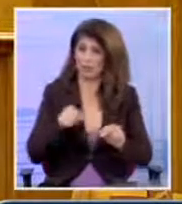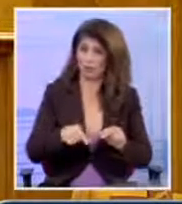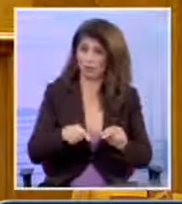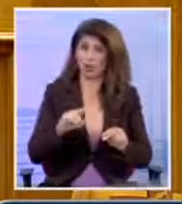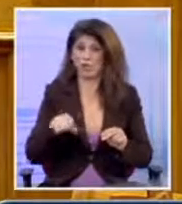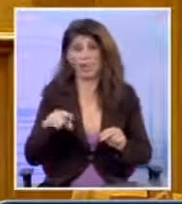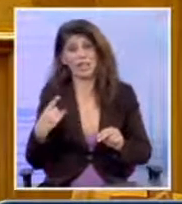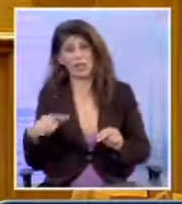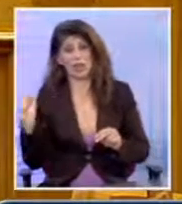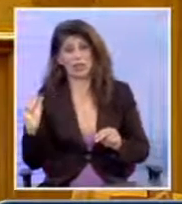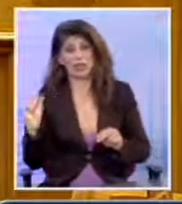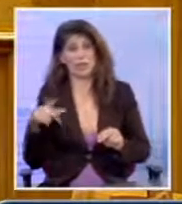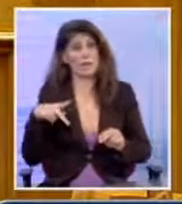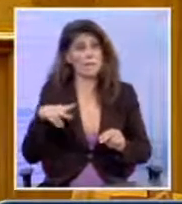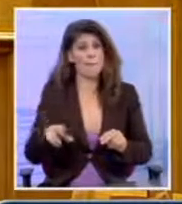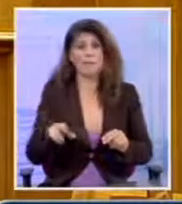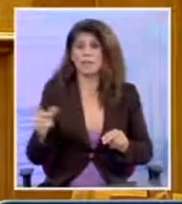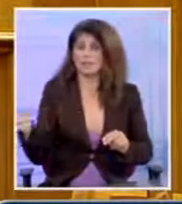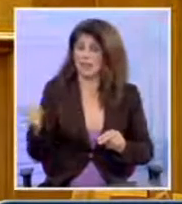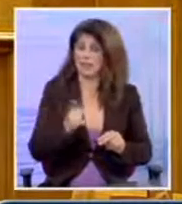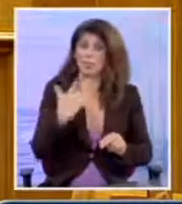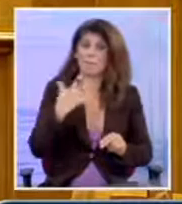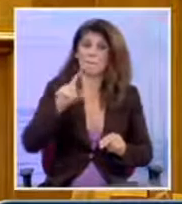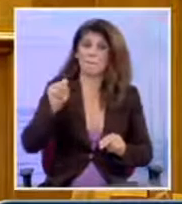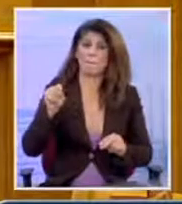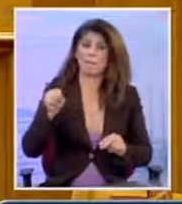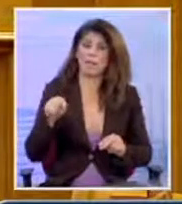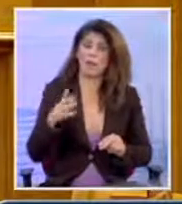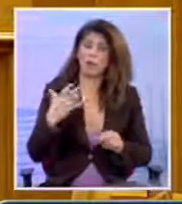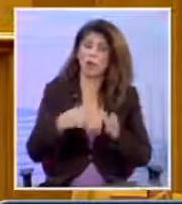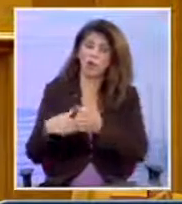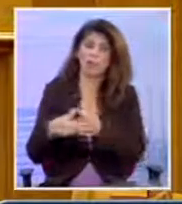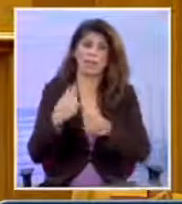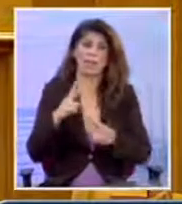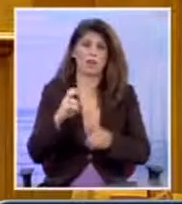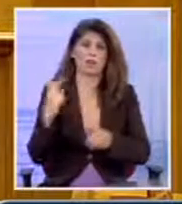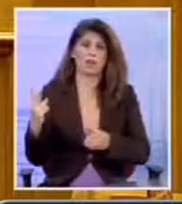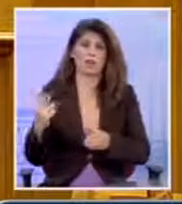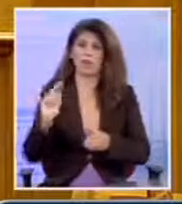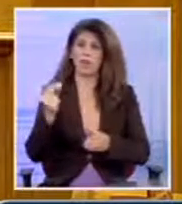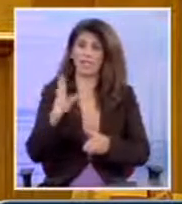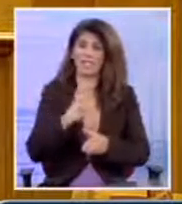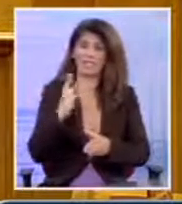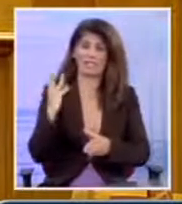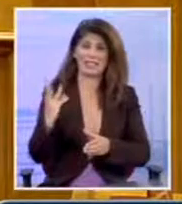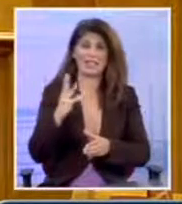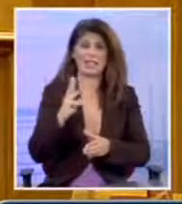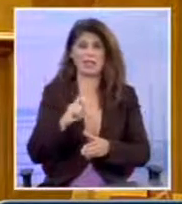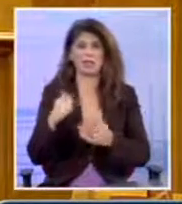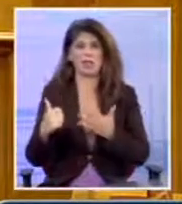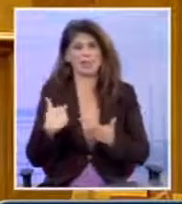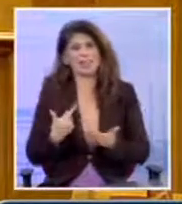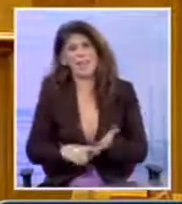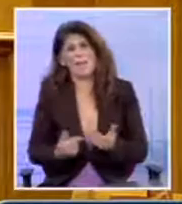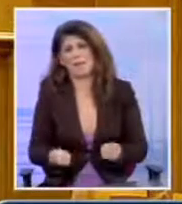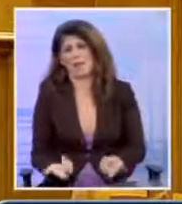όχι μαζί με εσάς 5 κόμματα, 222 βουλευτές στο 43-36? Δηλαδή τι έπρεπε να